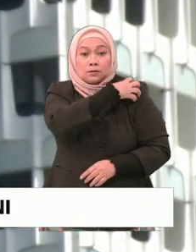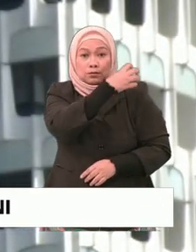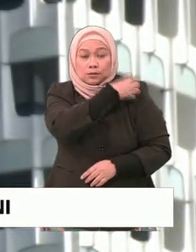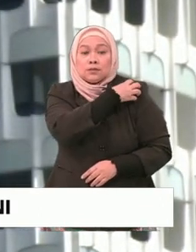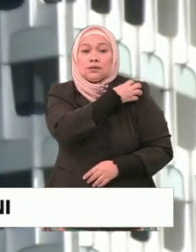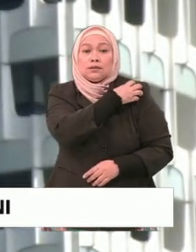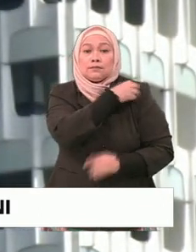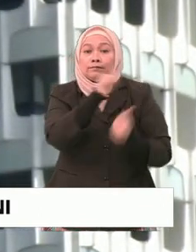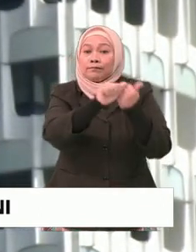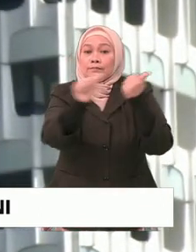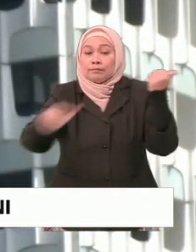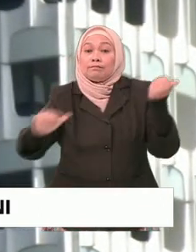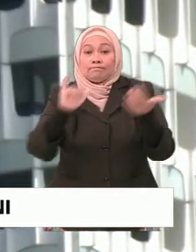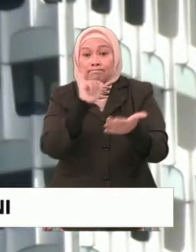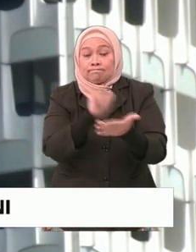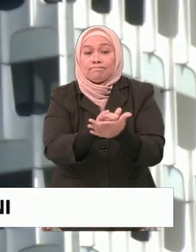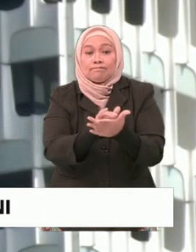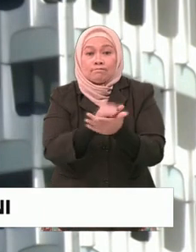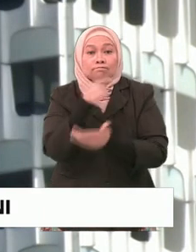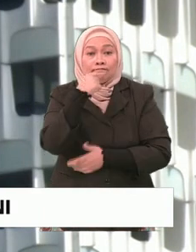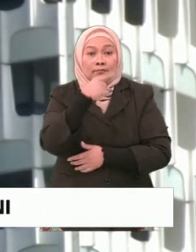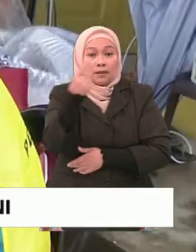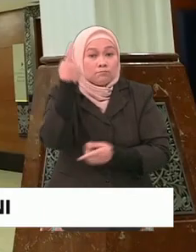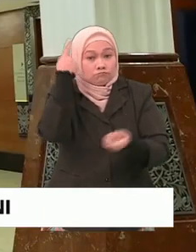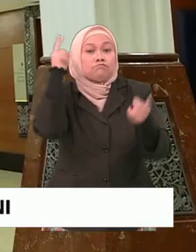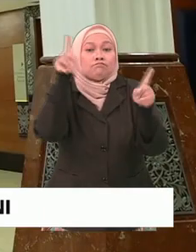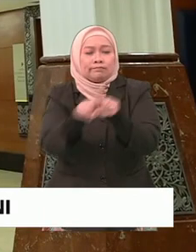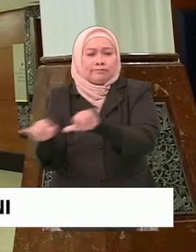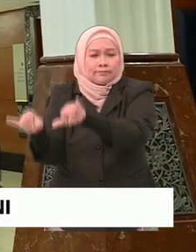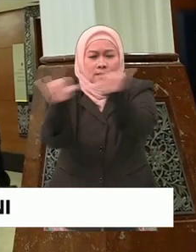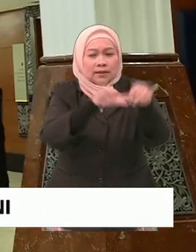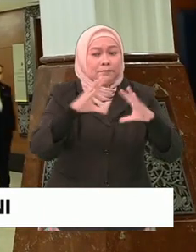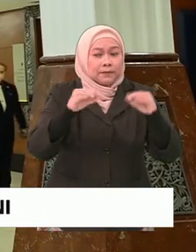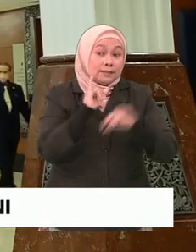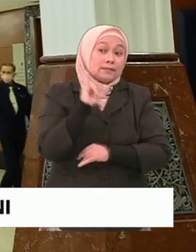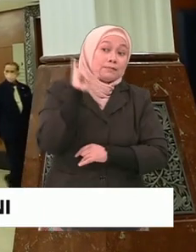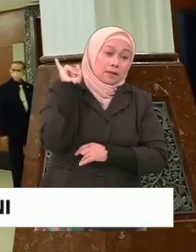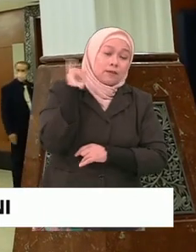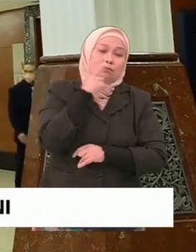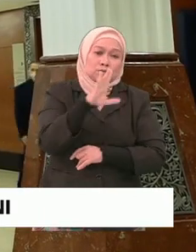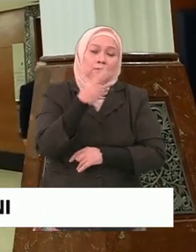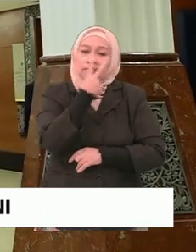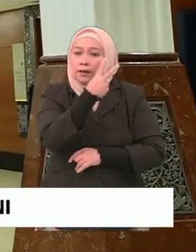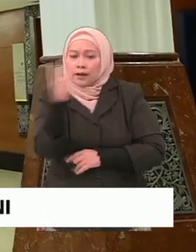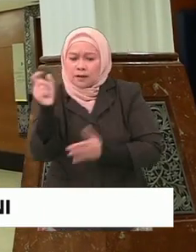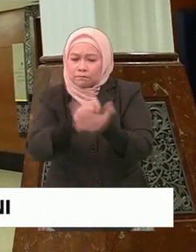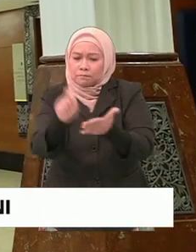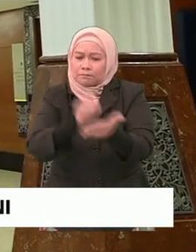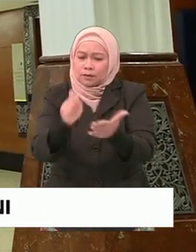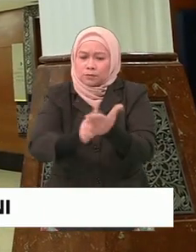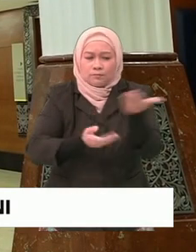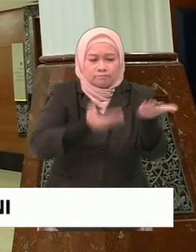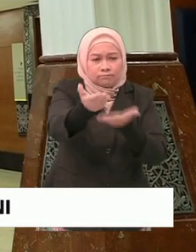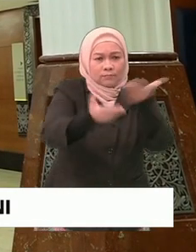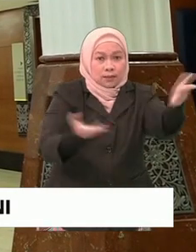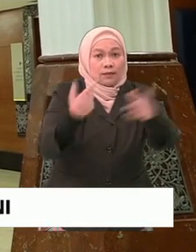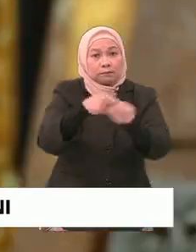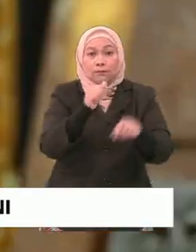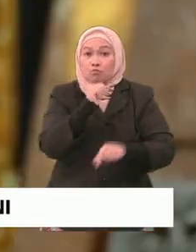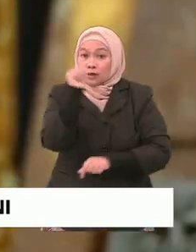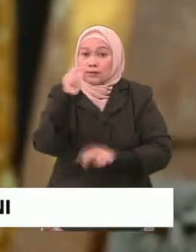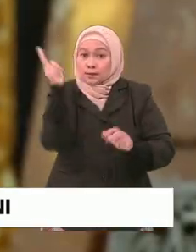jawatankuasa berkenaan berkata-kata sepakat dicapai pada masyarakat semalam yang turut mendapatkan pandangan bertulis daripada padat bukan kerajaan